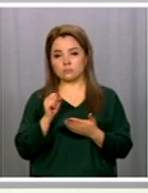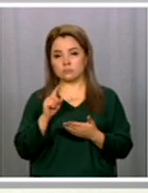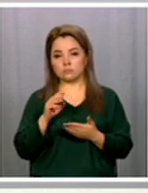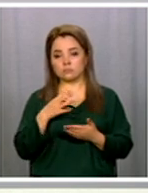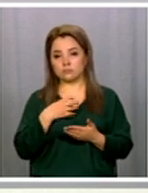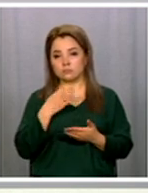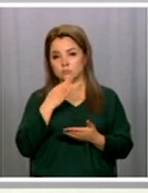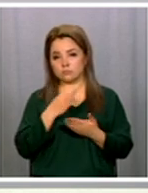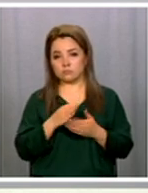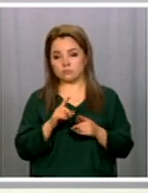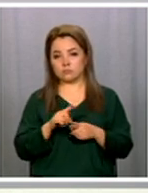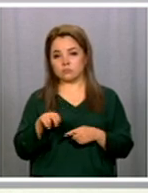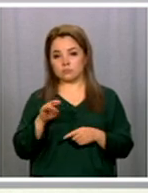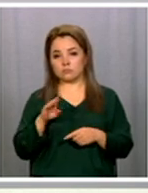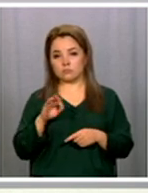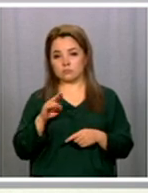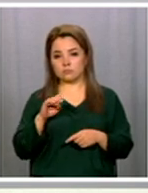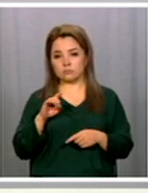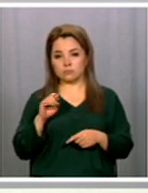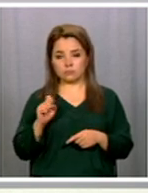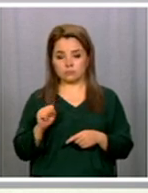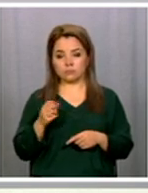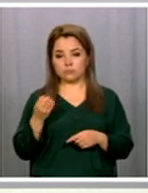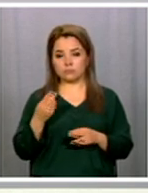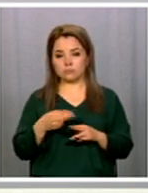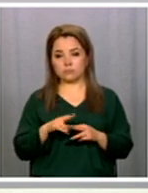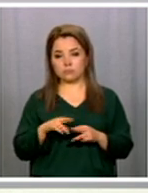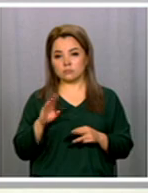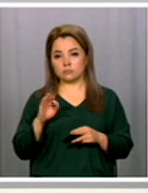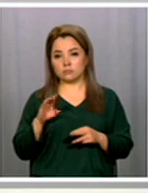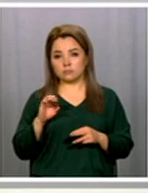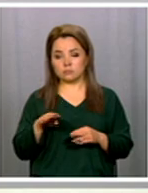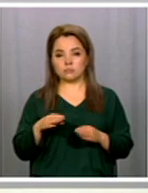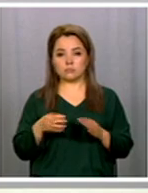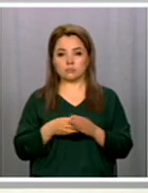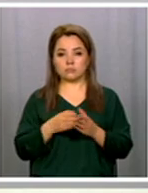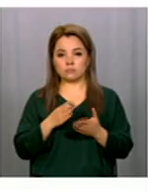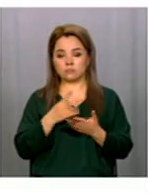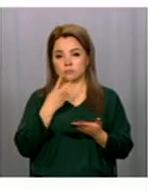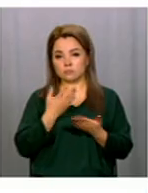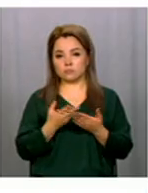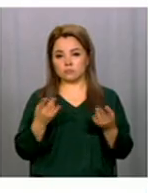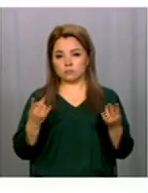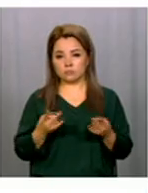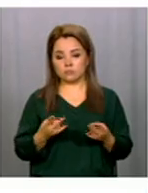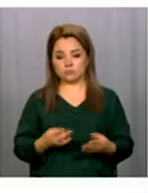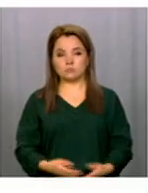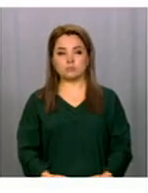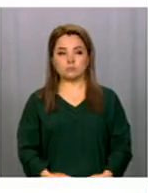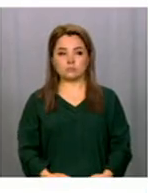негіздер дезоксирибоза және фосфат тобын көрсетіңіз.